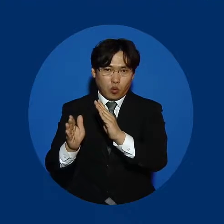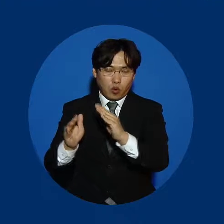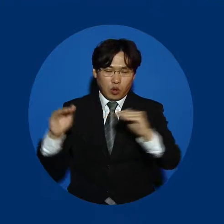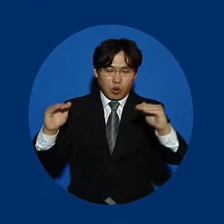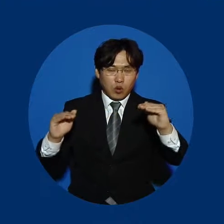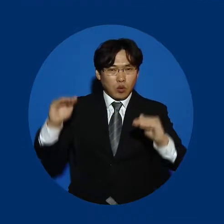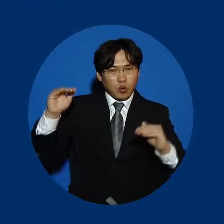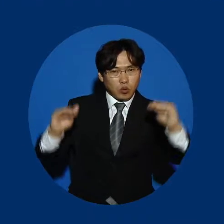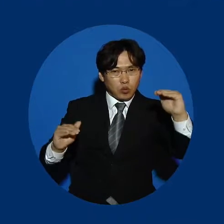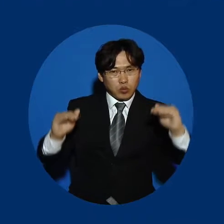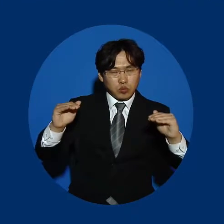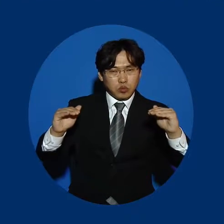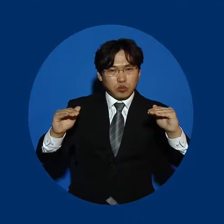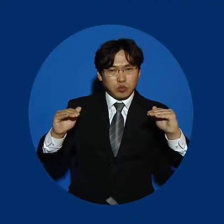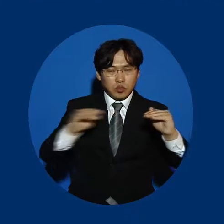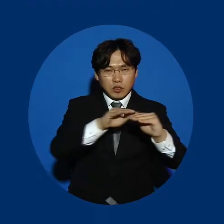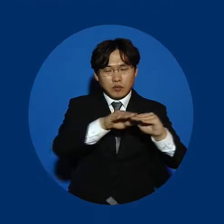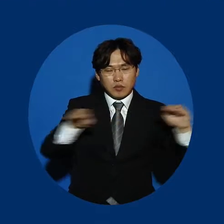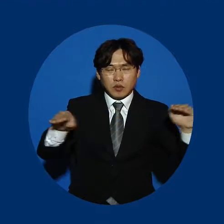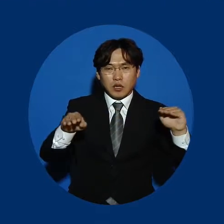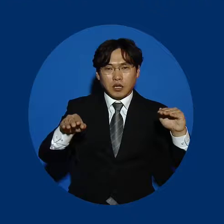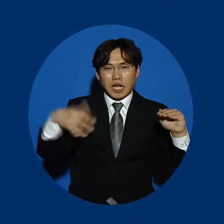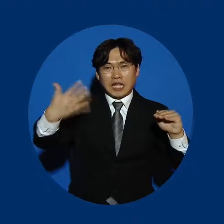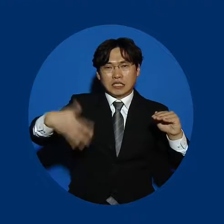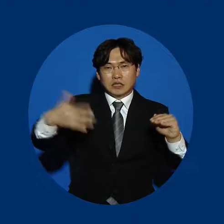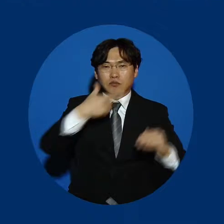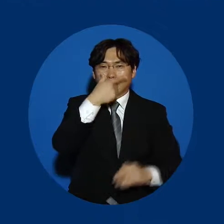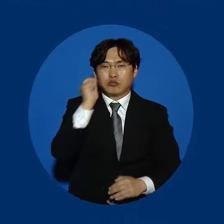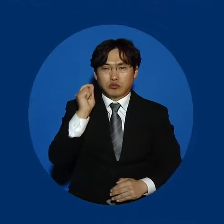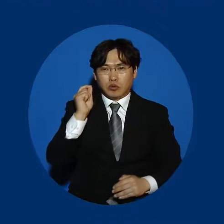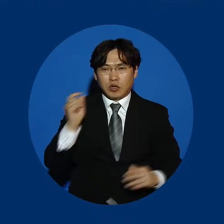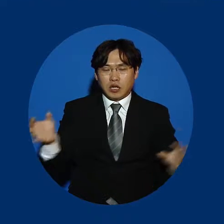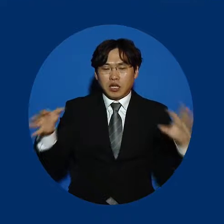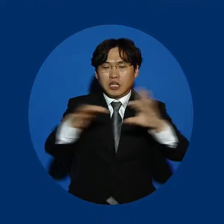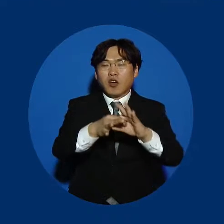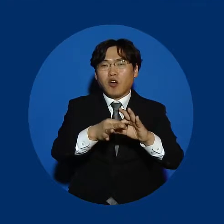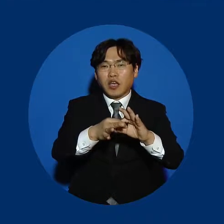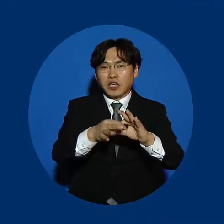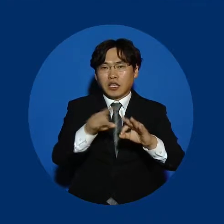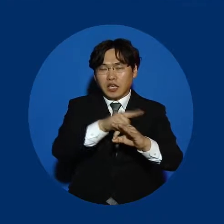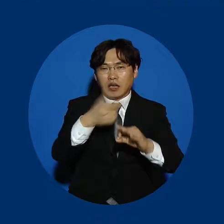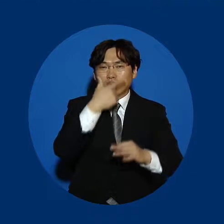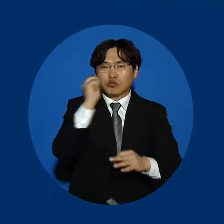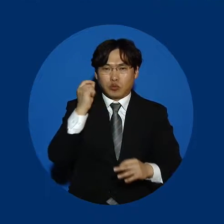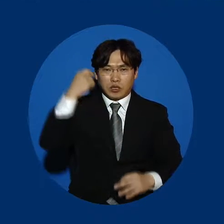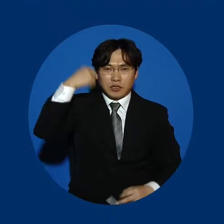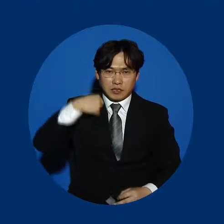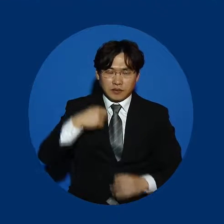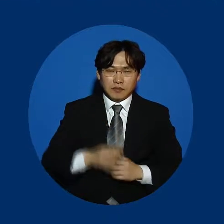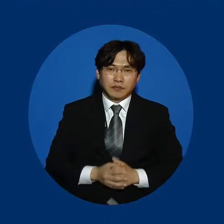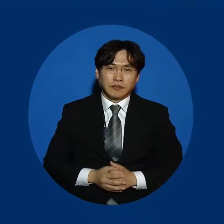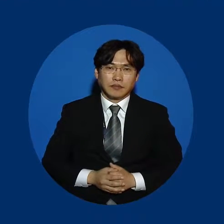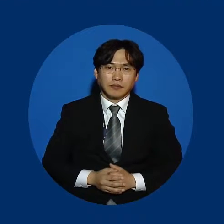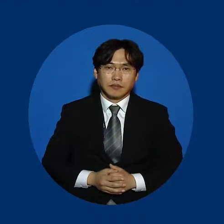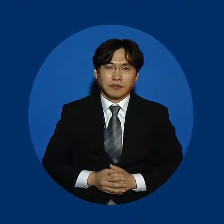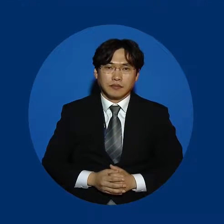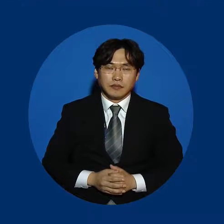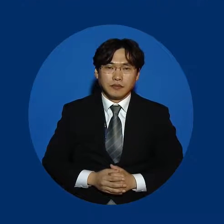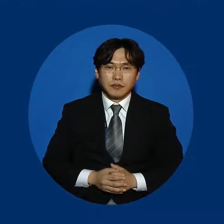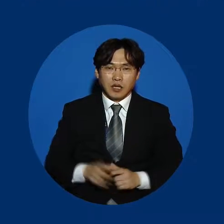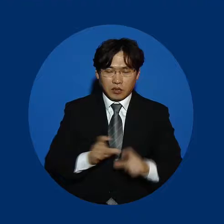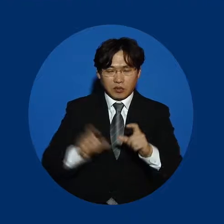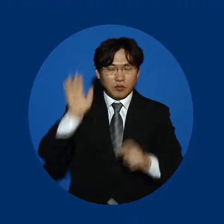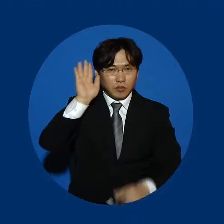않는 거가 맞닿아 있습니다. 연계성이 부족하기 때문에 그럽니다. 그리고 좀 더 그